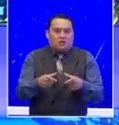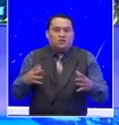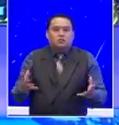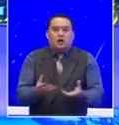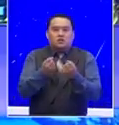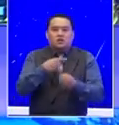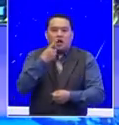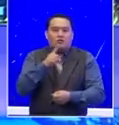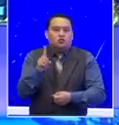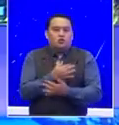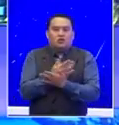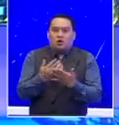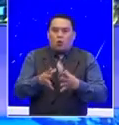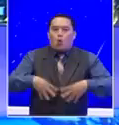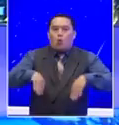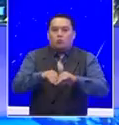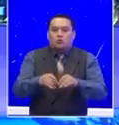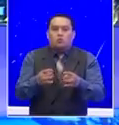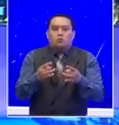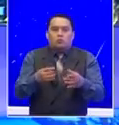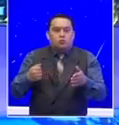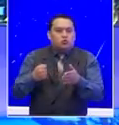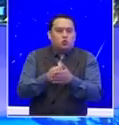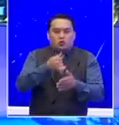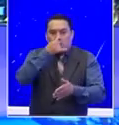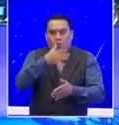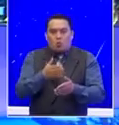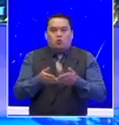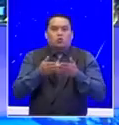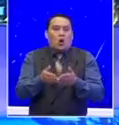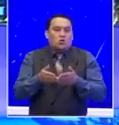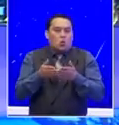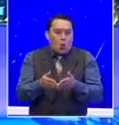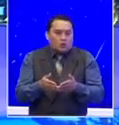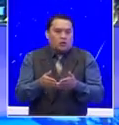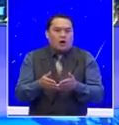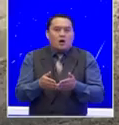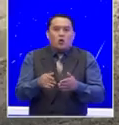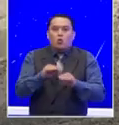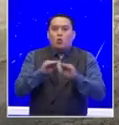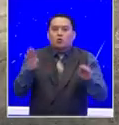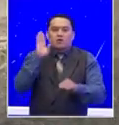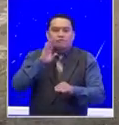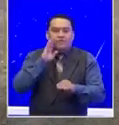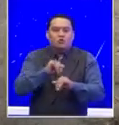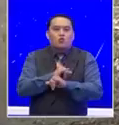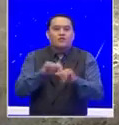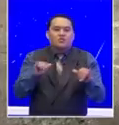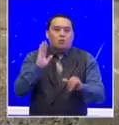Спасатели отмечают, что в некоторые общества так просто не добраться. Приходится плыть на лодках. В ближайшие дни уровень воды будет